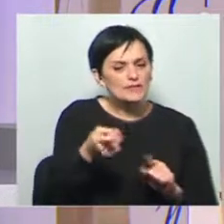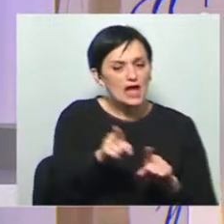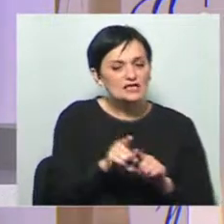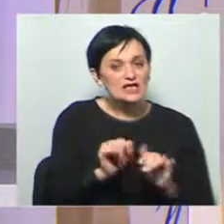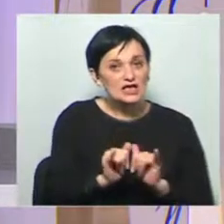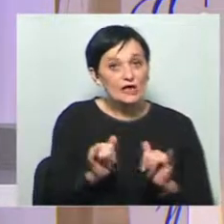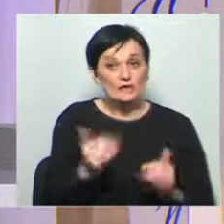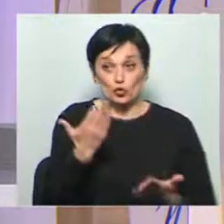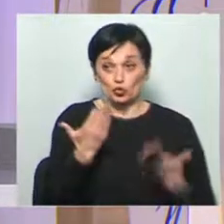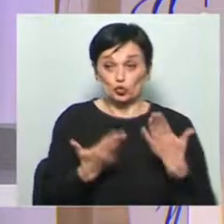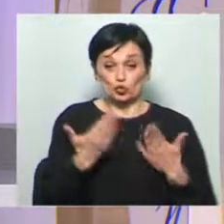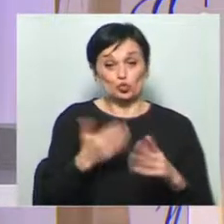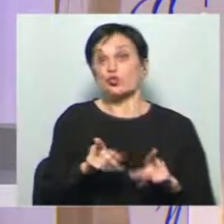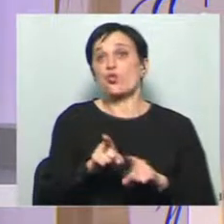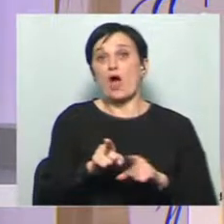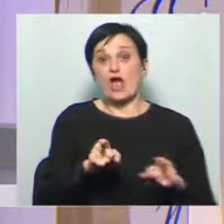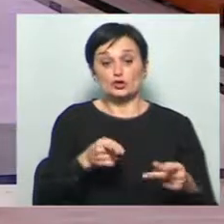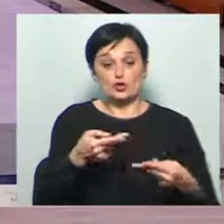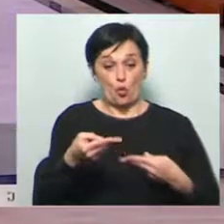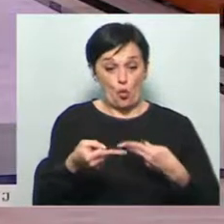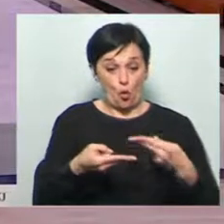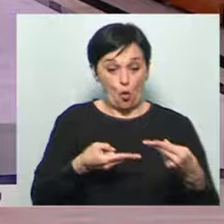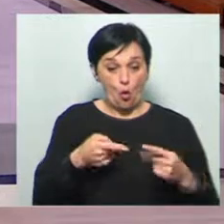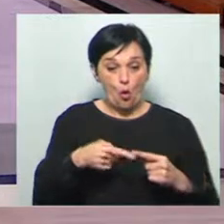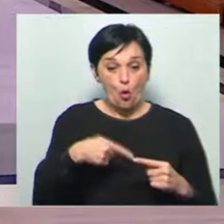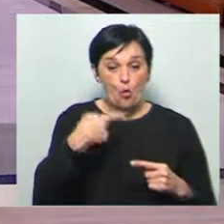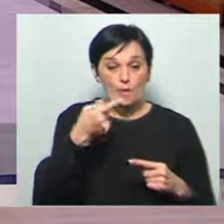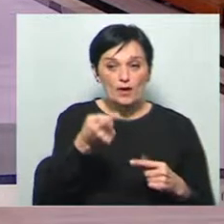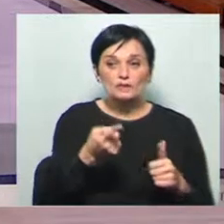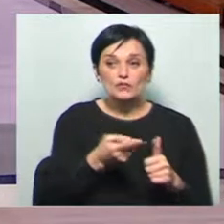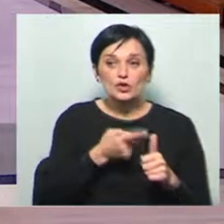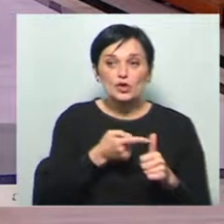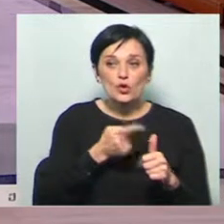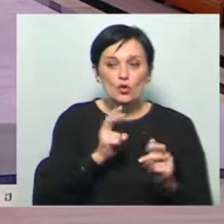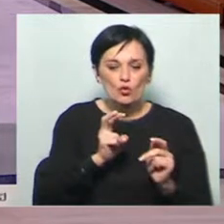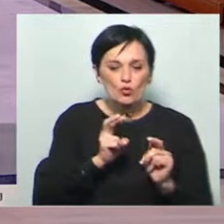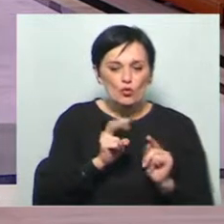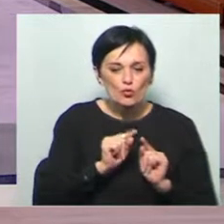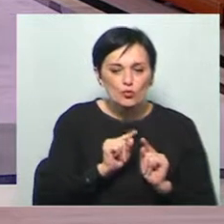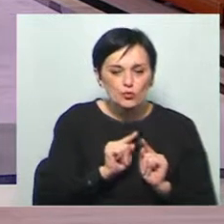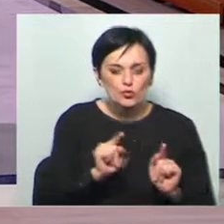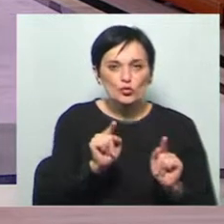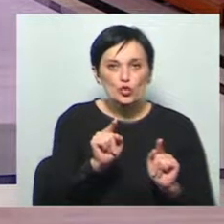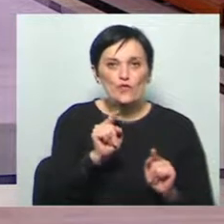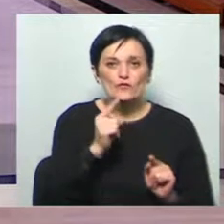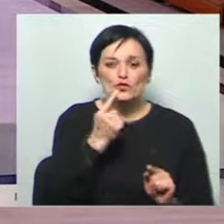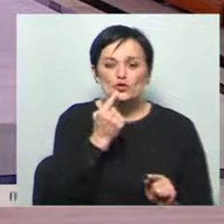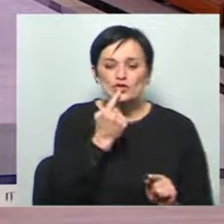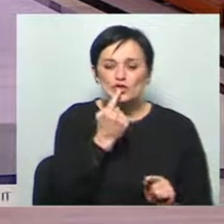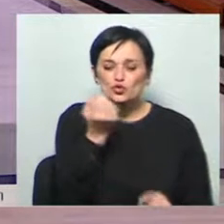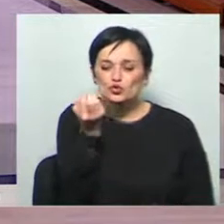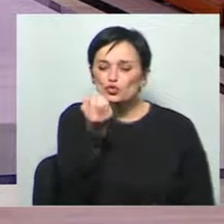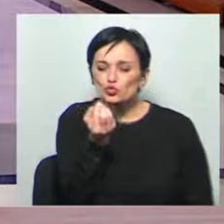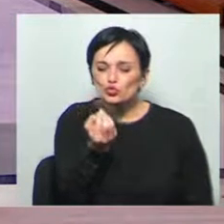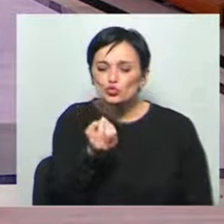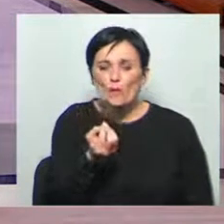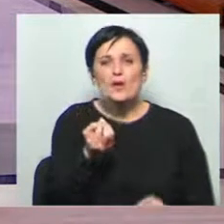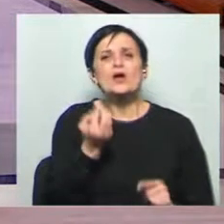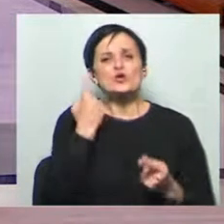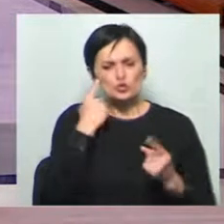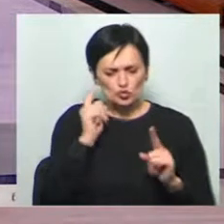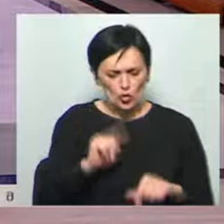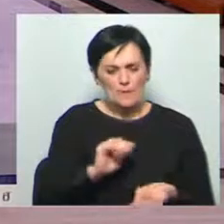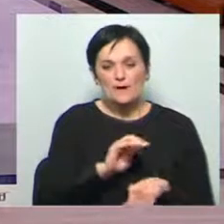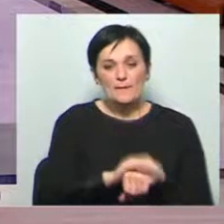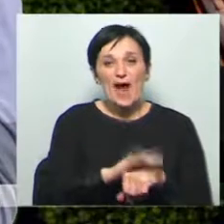განვითარდეს? თუ ეს ოპერაციის შემდგომ მოხდა, ამას ქვია პროვოცირებული თრომბი, თრომბოემბოლიზმი, ანუ ამ შემთხვევაში რეალურად ცნობილია